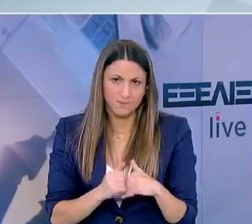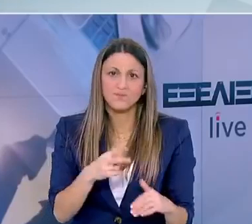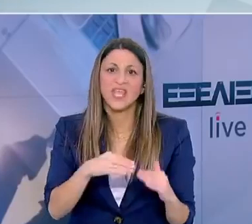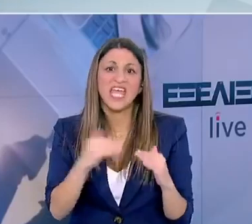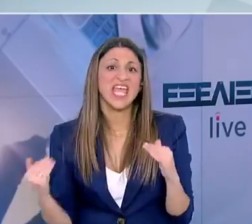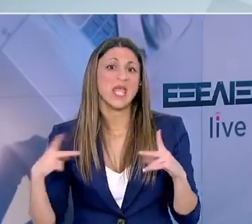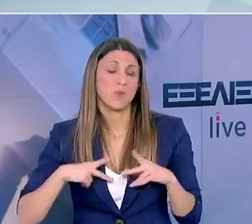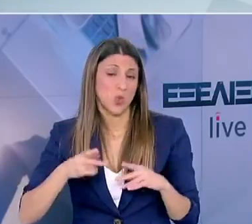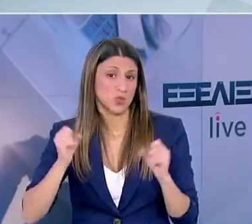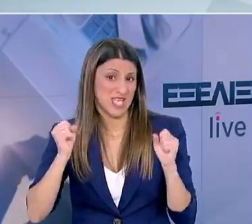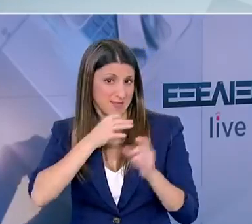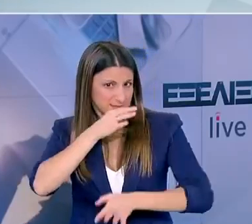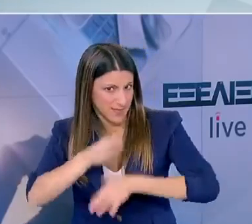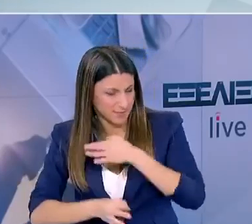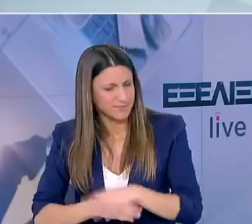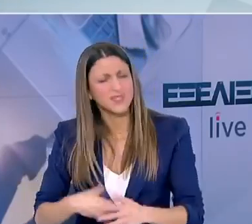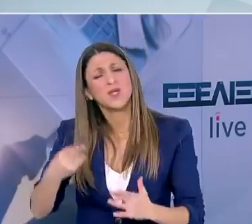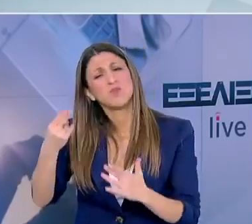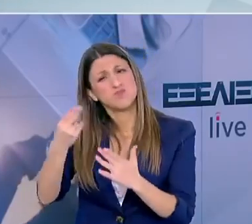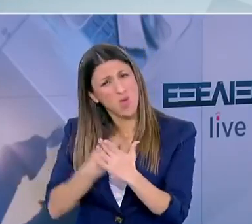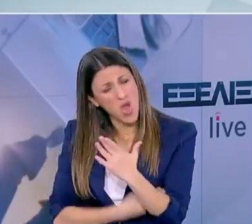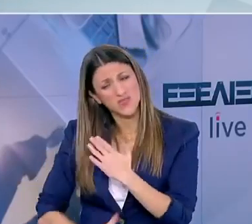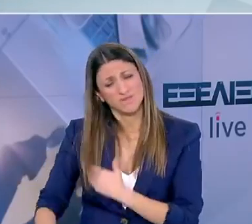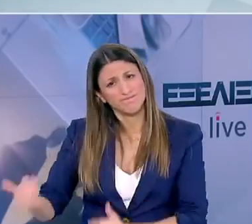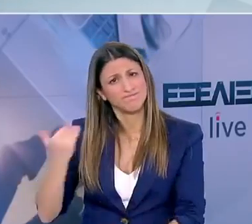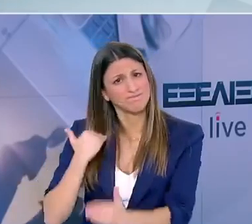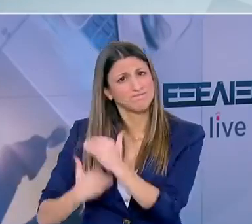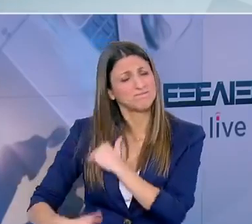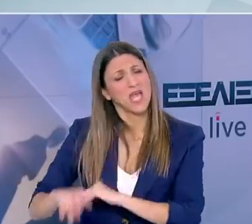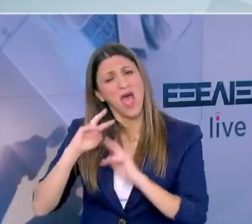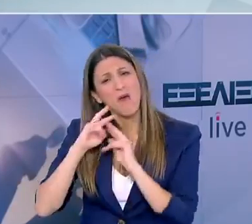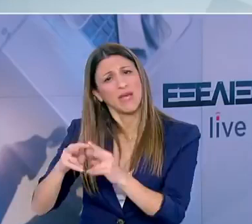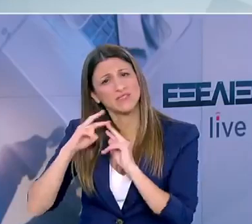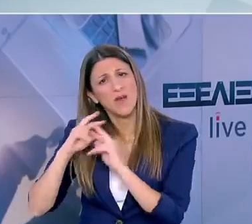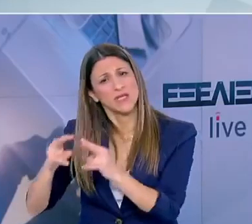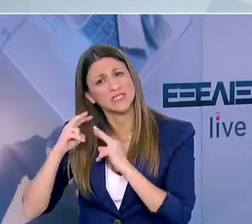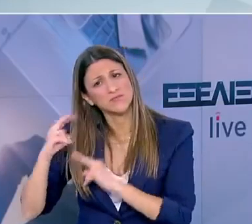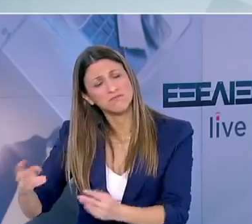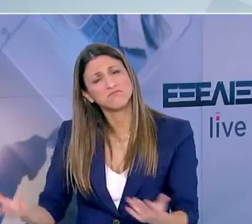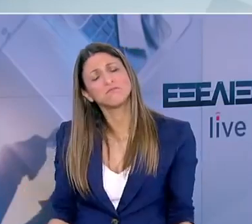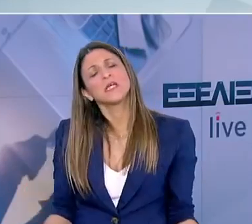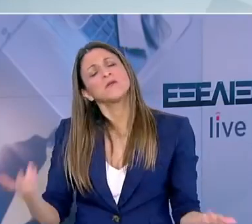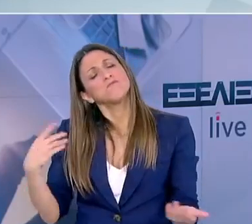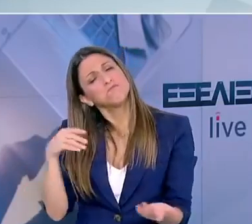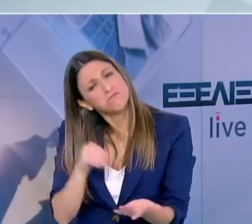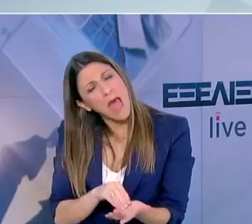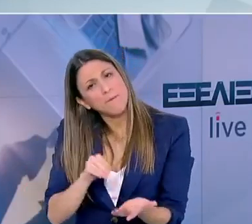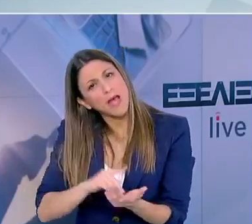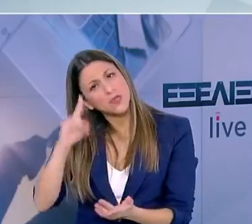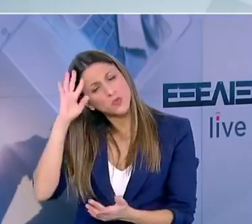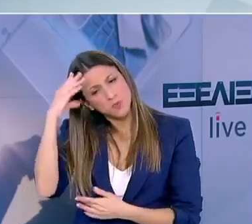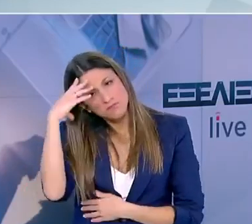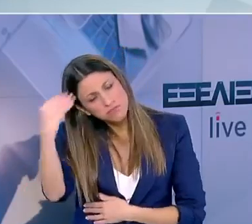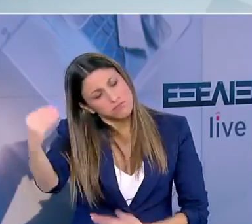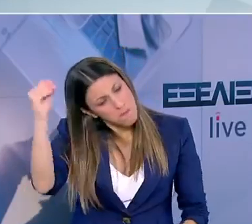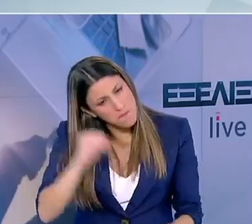Έχουμε απαντήσει πολλές φορές σε ανάλογες ερωτήσεις και η επανάληψη βέβαια είναι μήτρημα θύσεως και